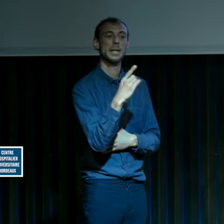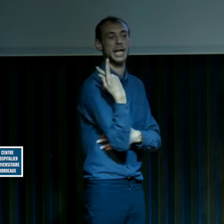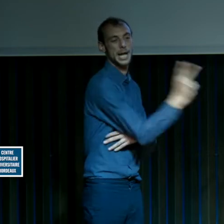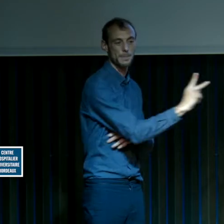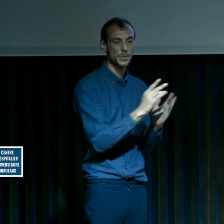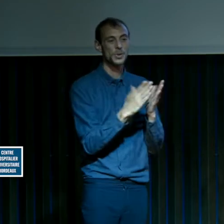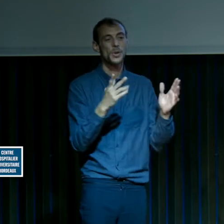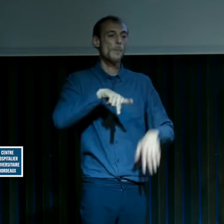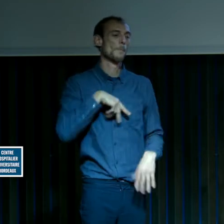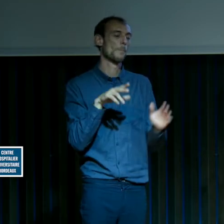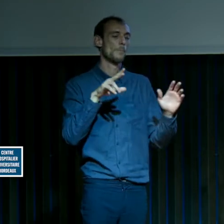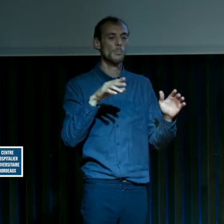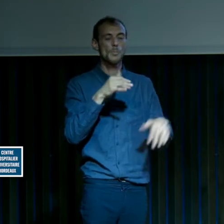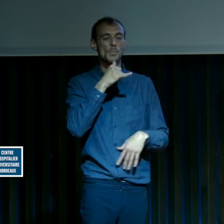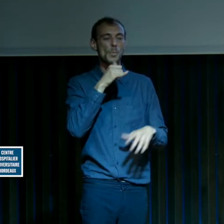ce livre.